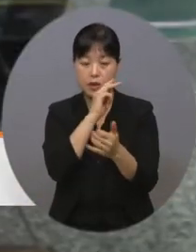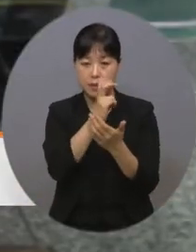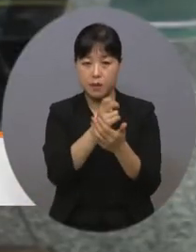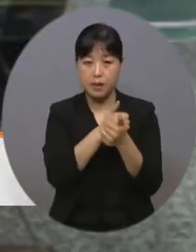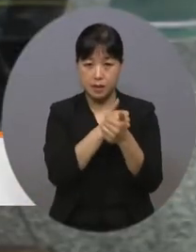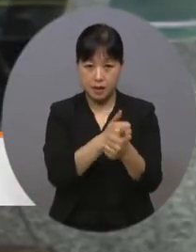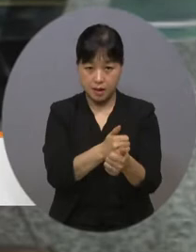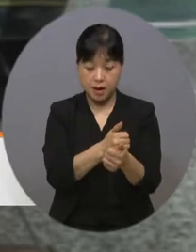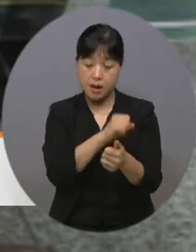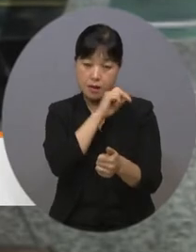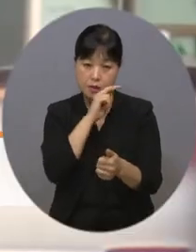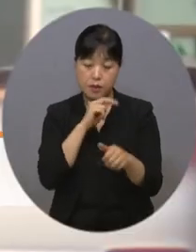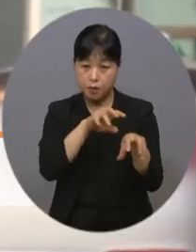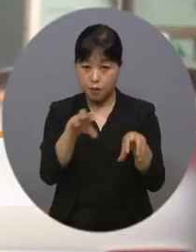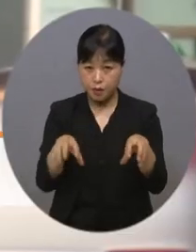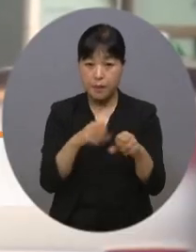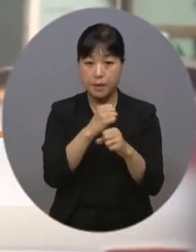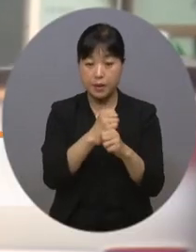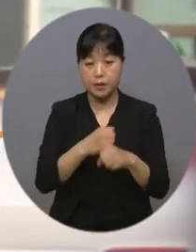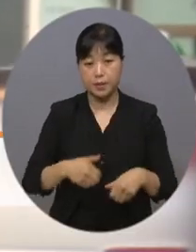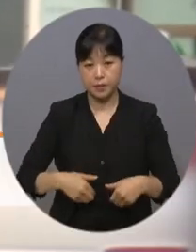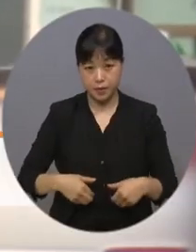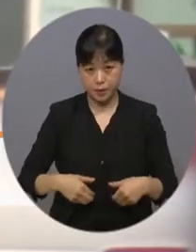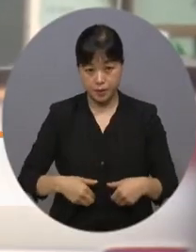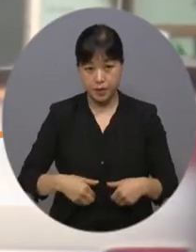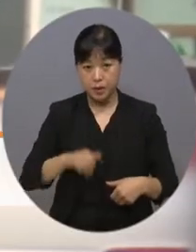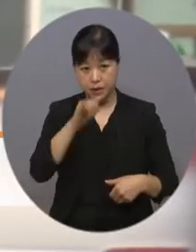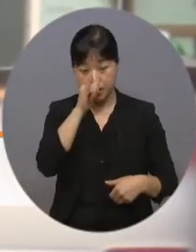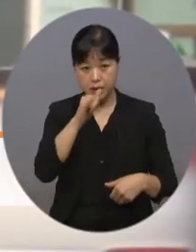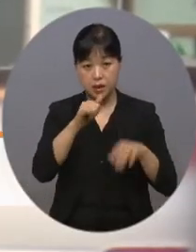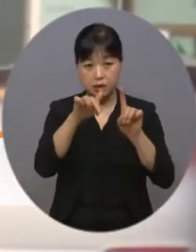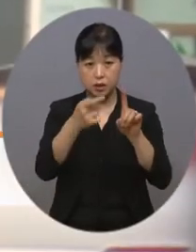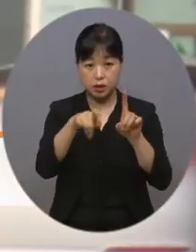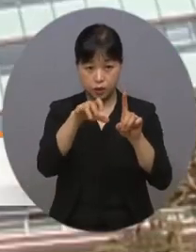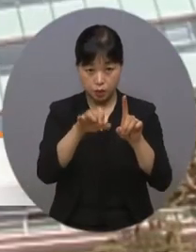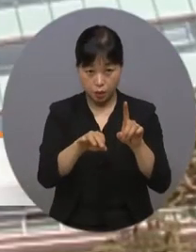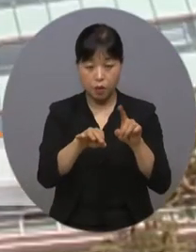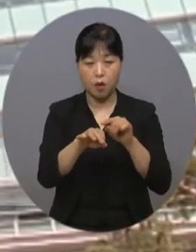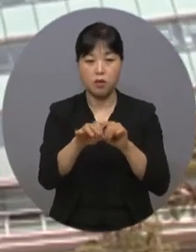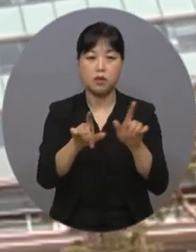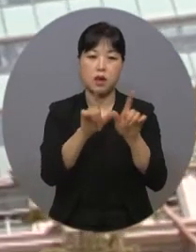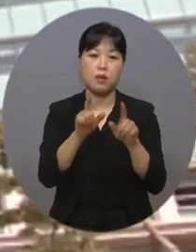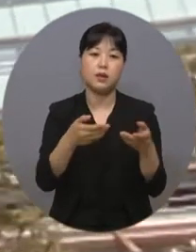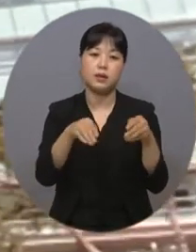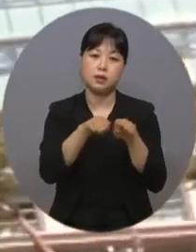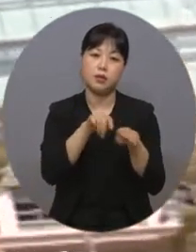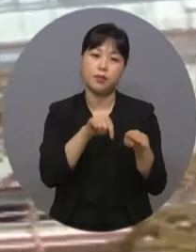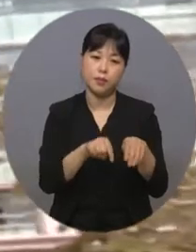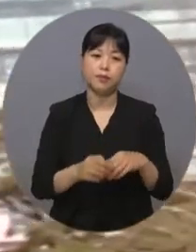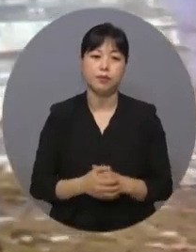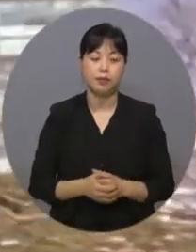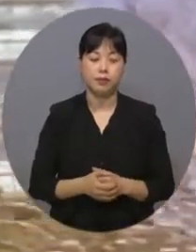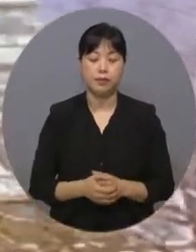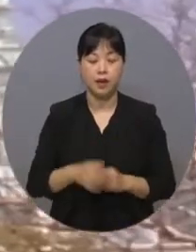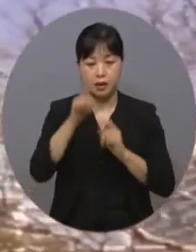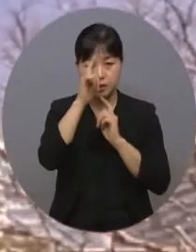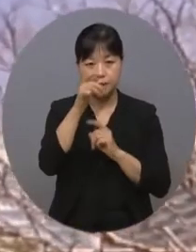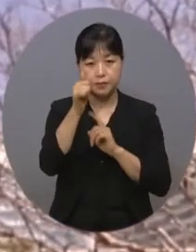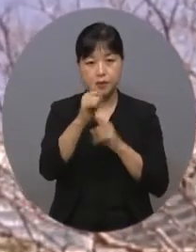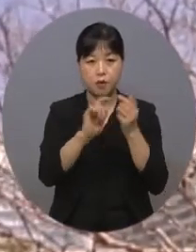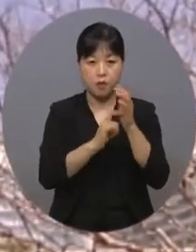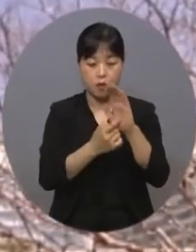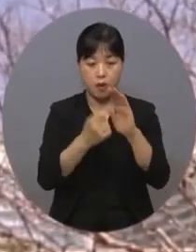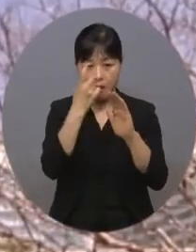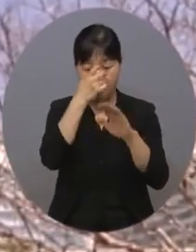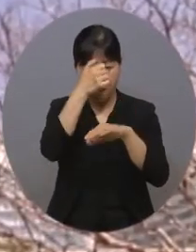갖춰야 할 의무가 있는 1종 근린생활시설에 해당합니다 이 의원이 공개한 점검 결과를